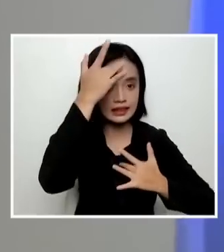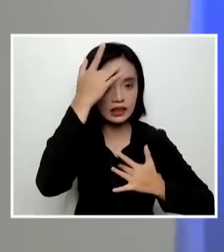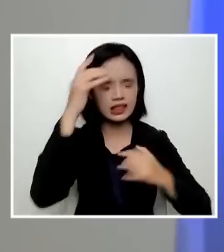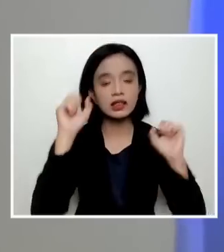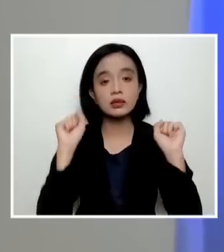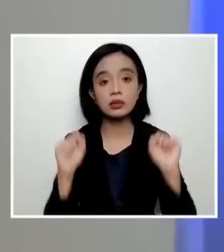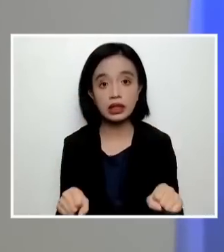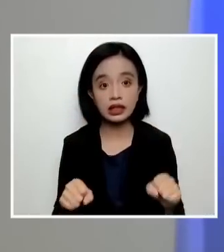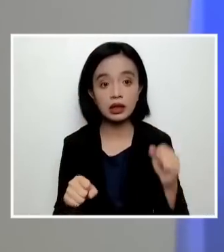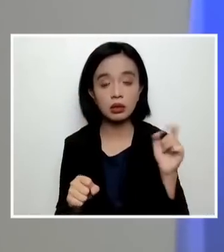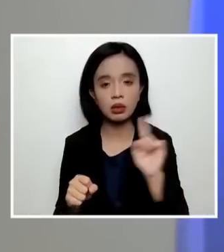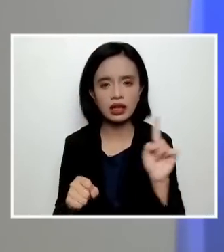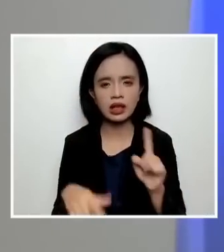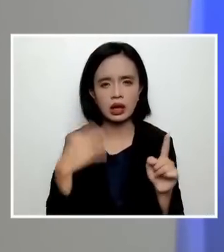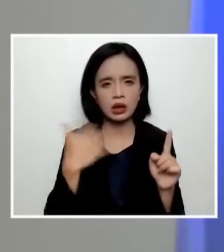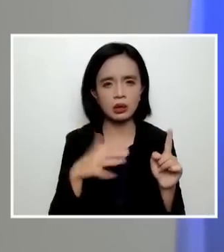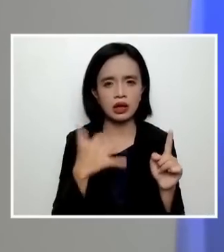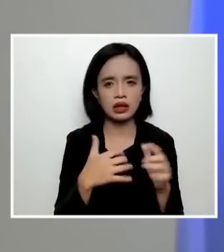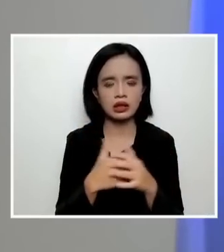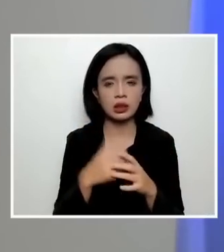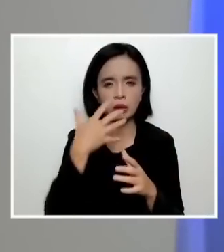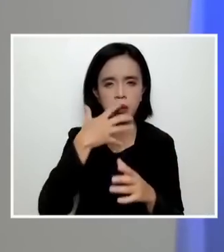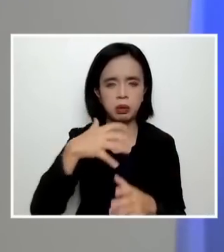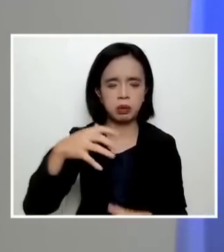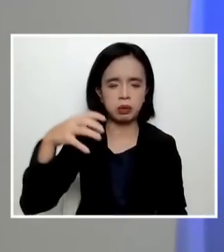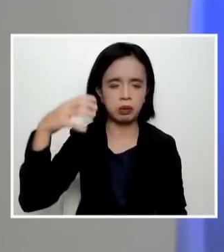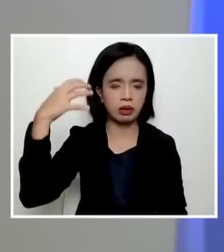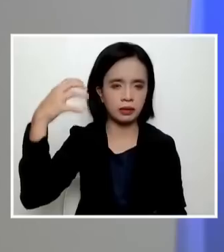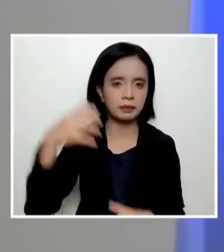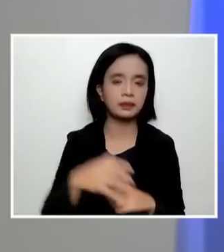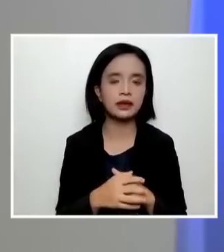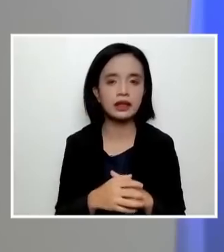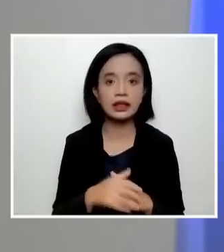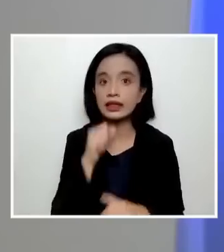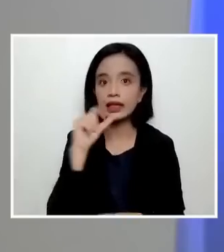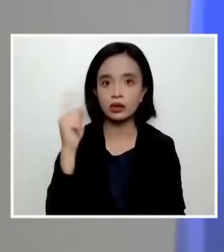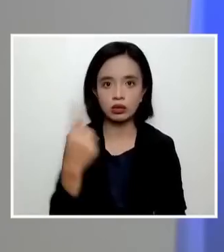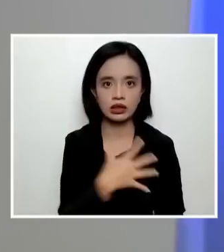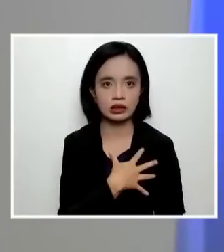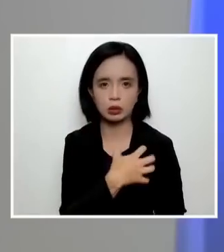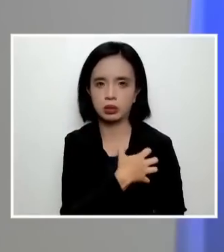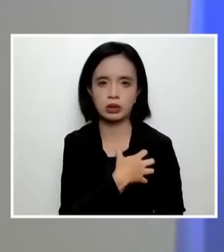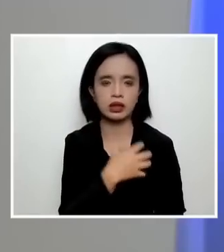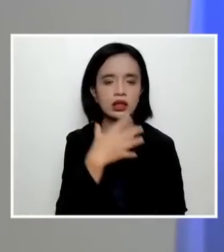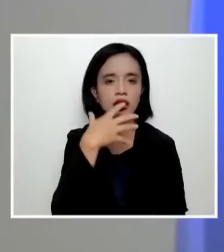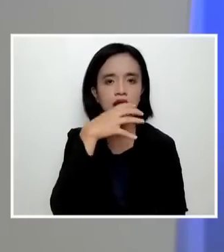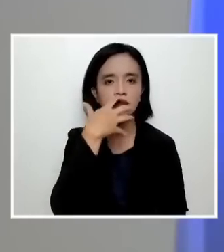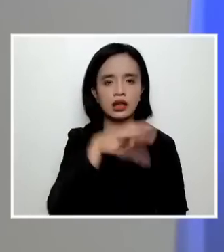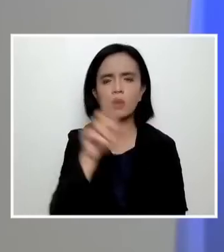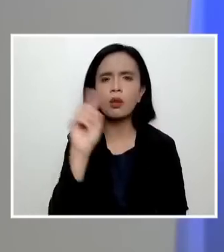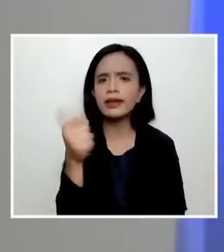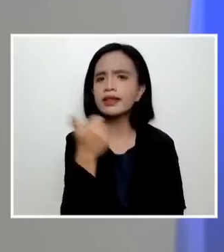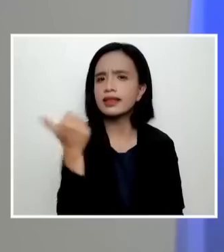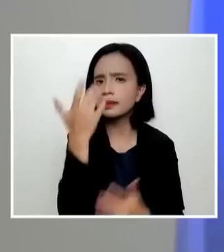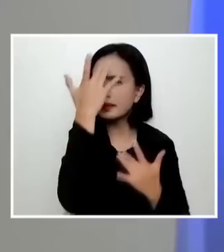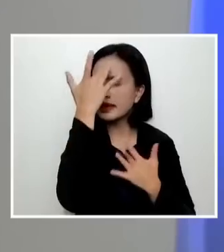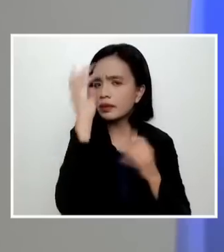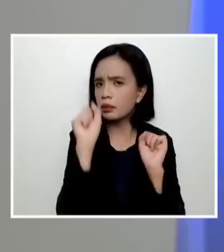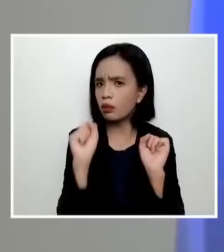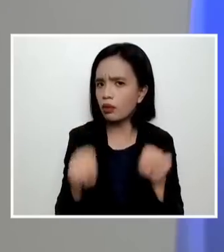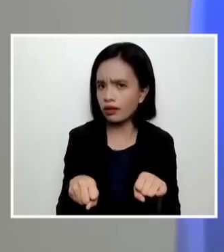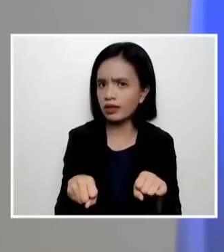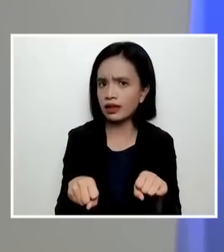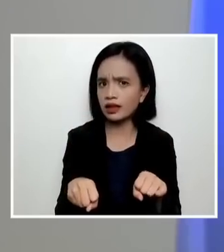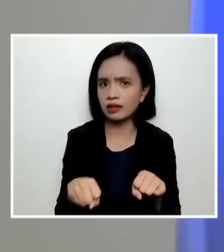maidulot ng labis na pagkakabilad sa init. Bukod po sa heat stroke, ano pa nga ba ang sakit na maaaring maidulot ng labis